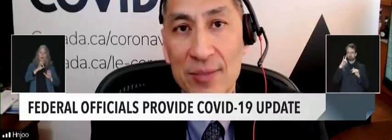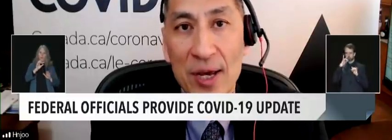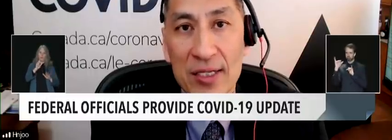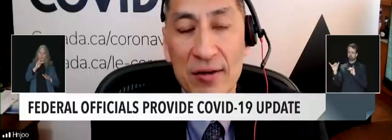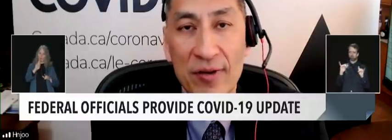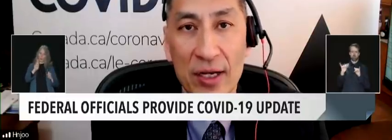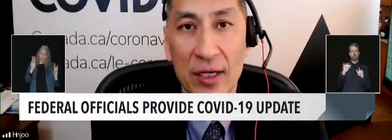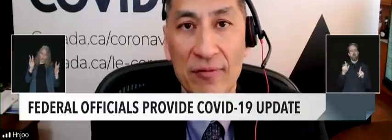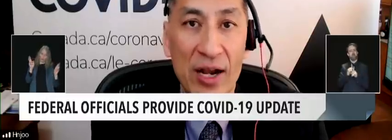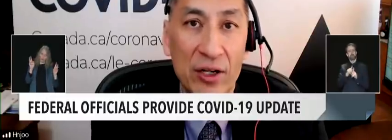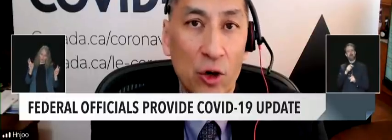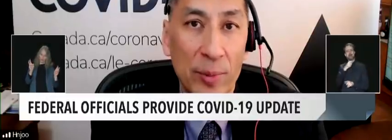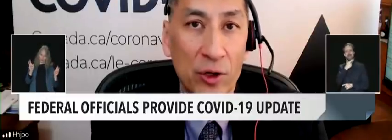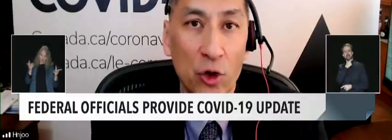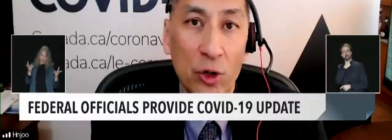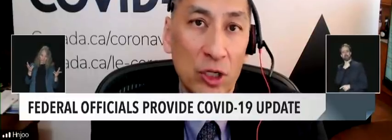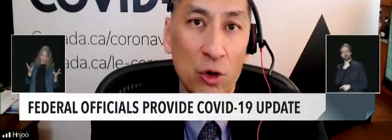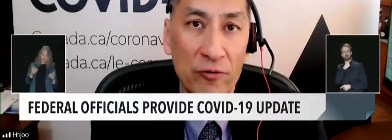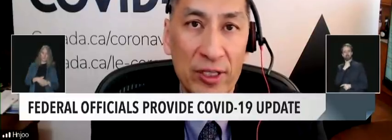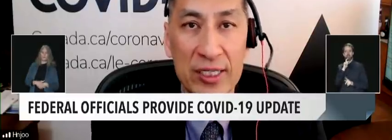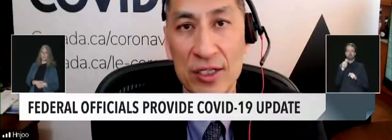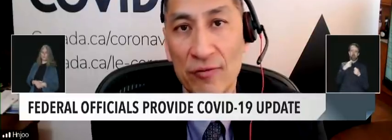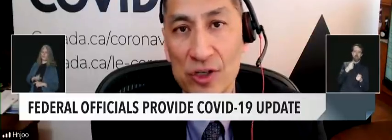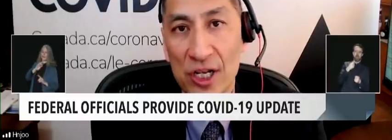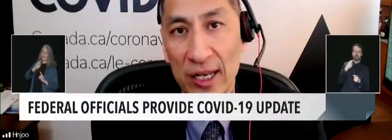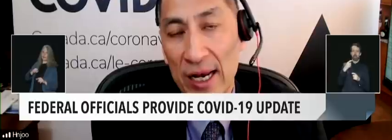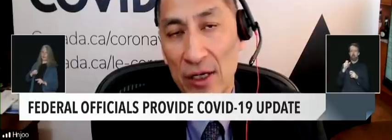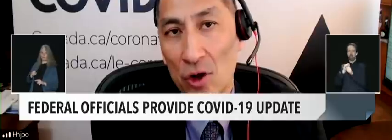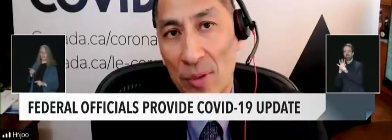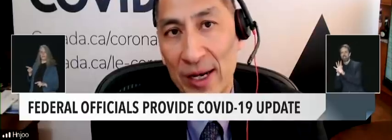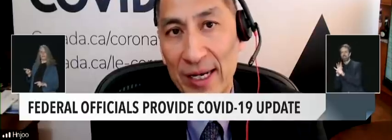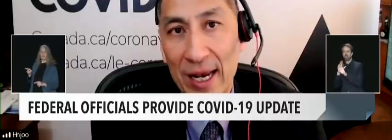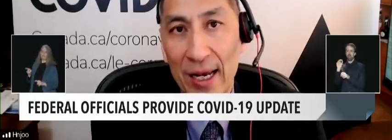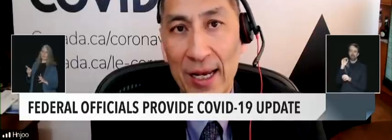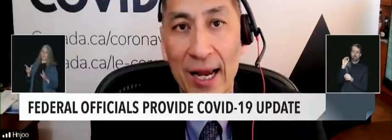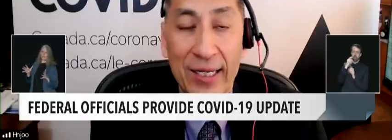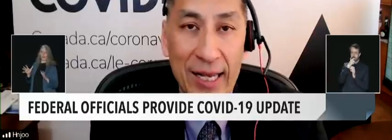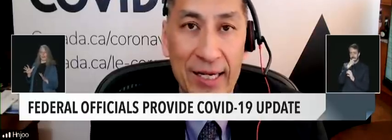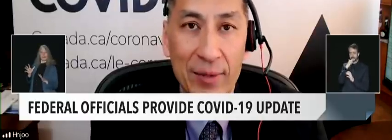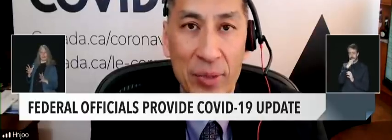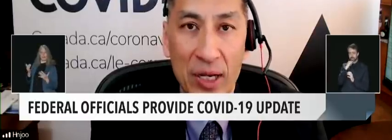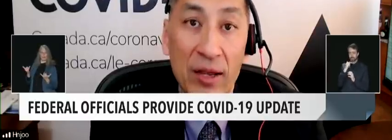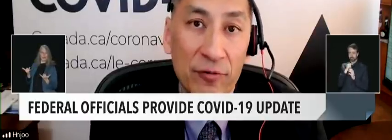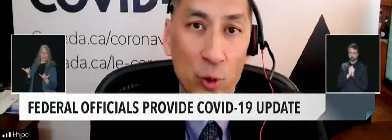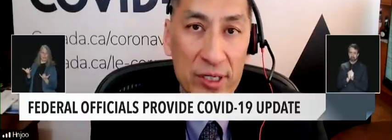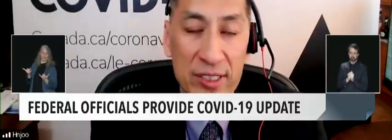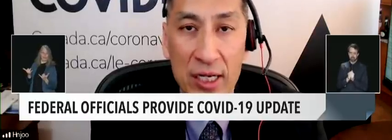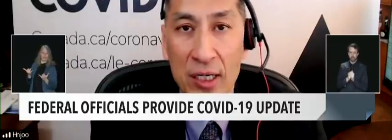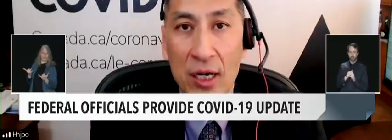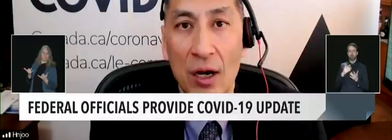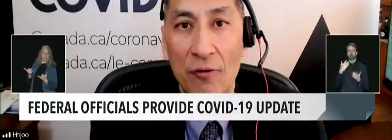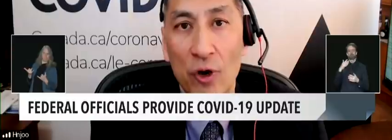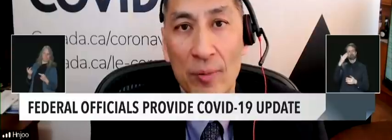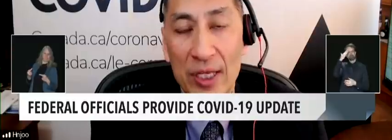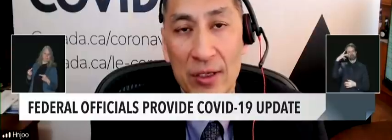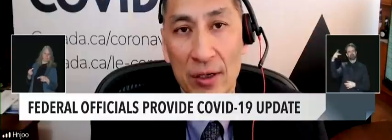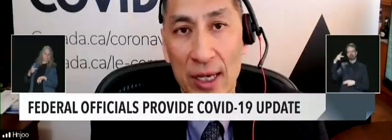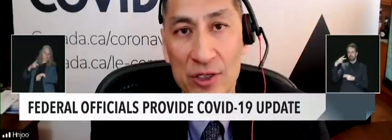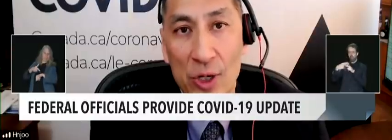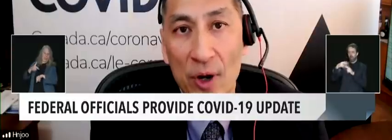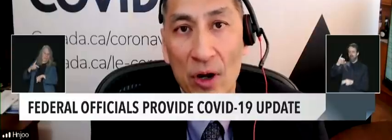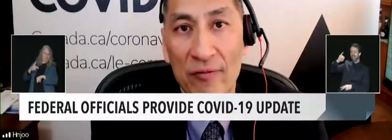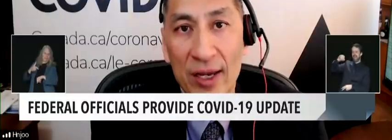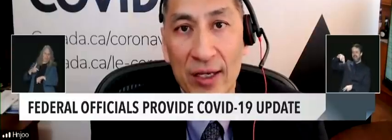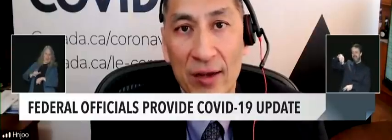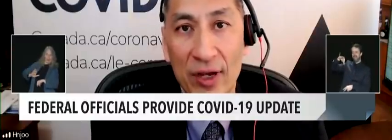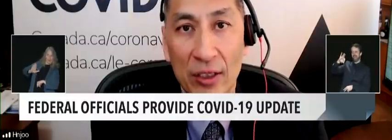ce qui se passe avec le variant Omicron et la COVID-19 en général comparé à la grippe et l'influenza. on voit maintenant